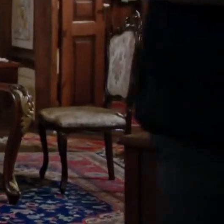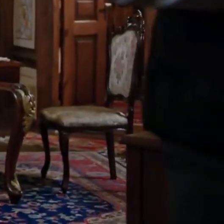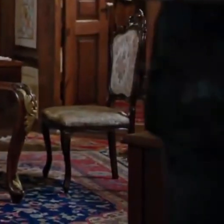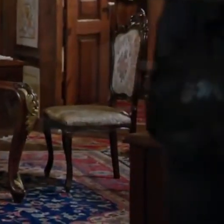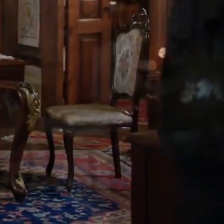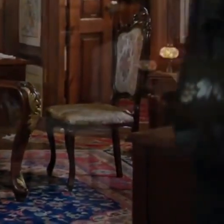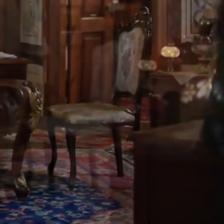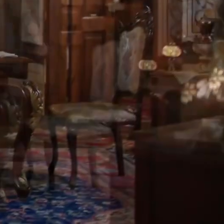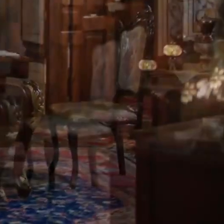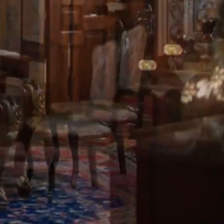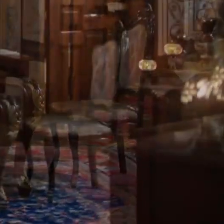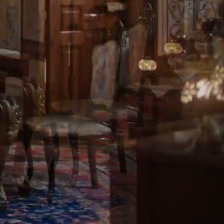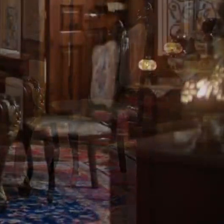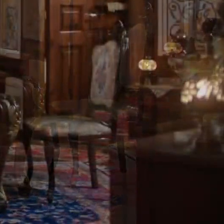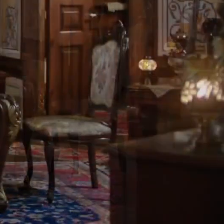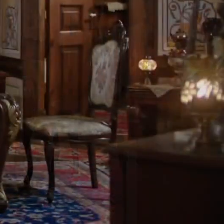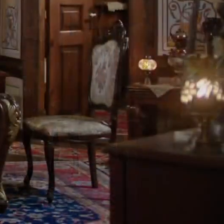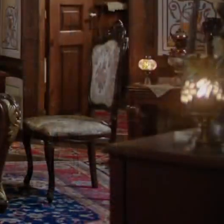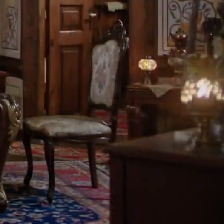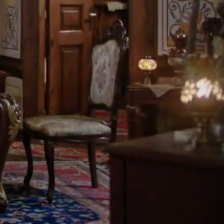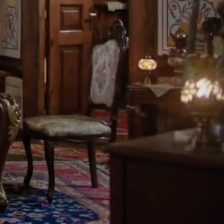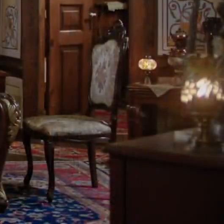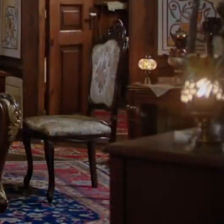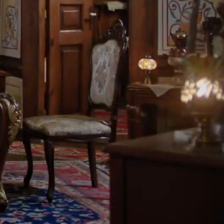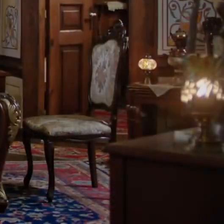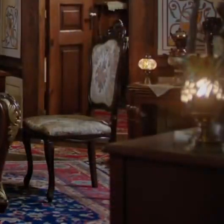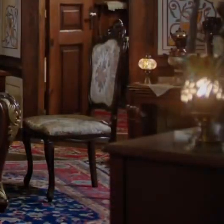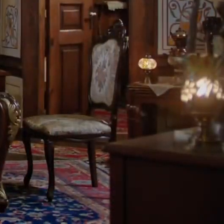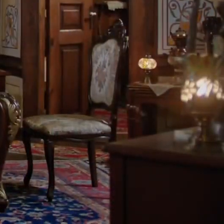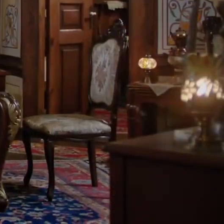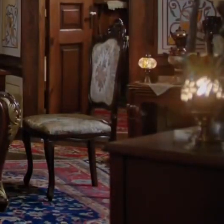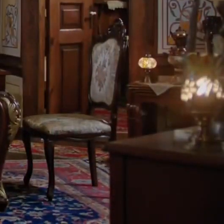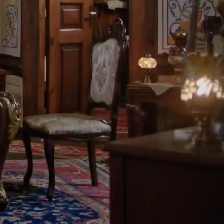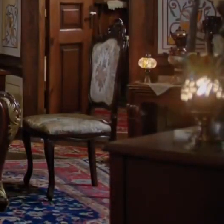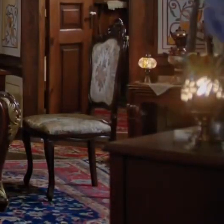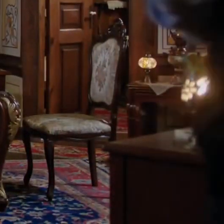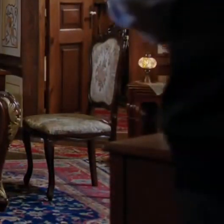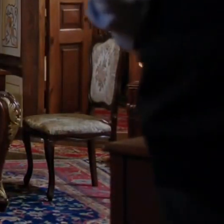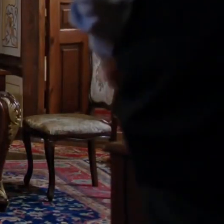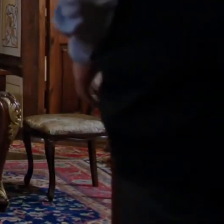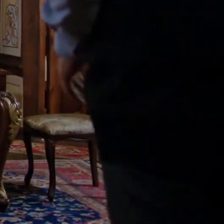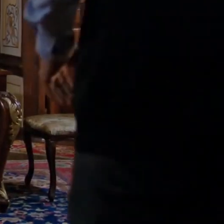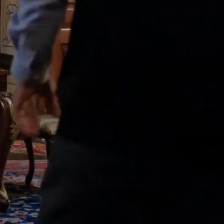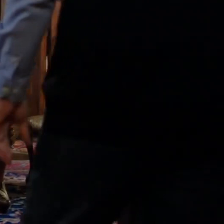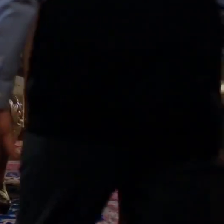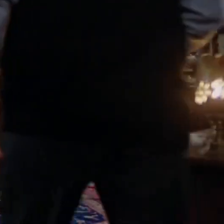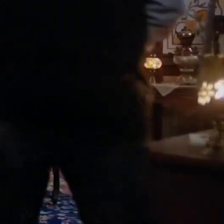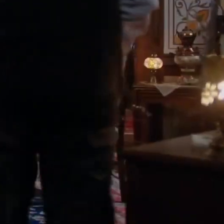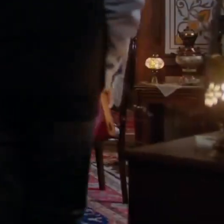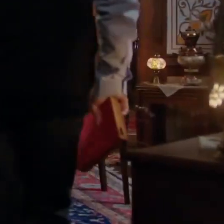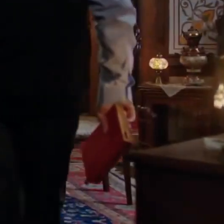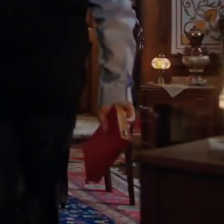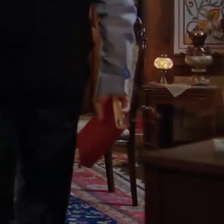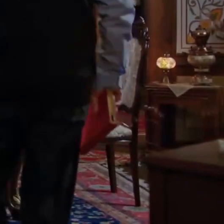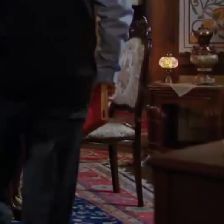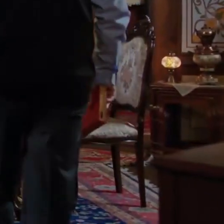daha ihtişamlısı. İçindeki eşyalar da klasik ve Osmanlı havasında. Kenarda bir soba duruyor. Bir süre sonra Arda'nın başı